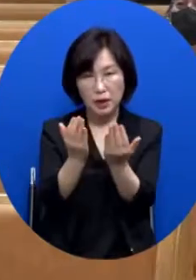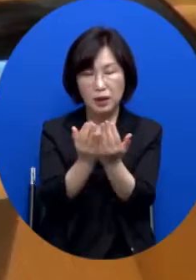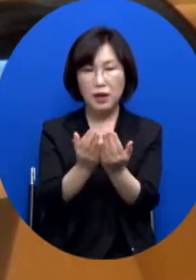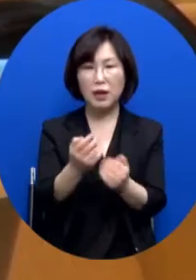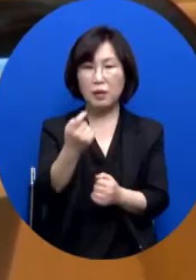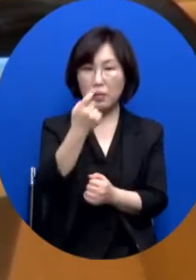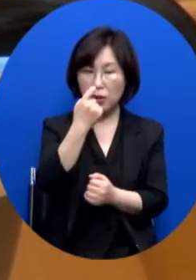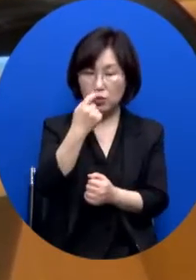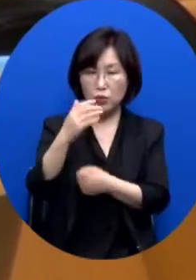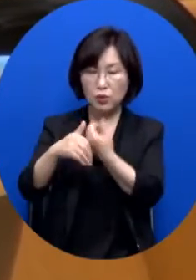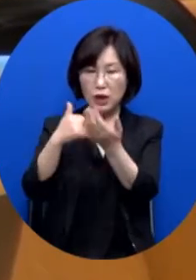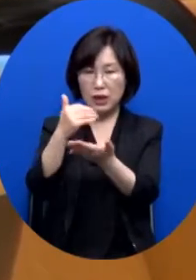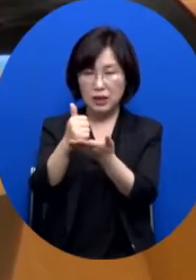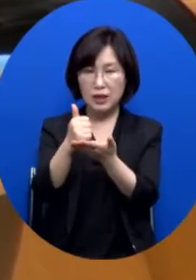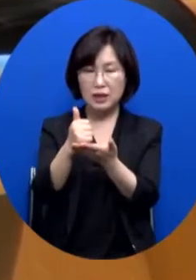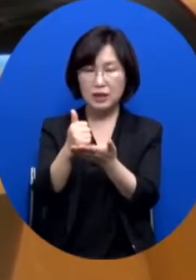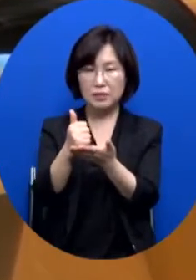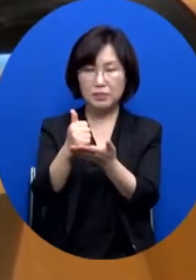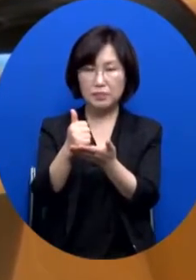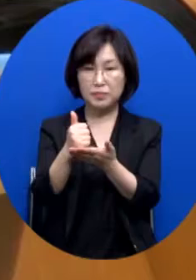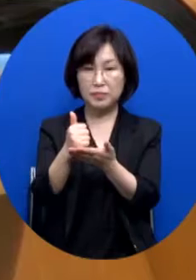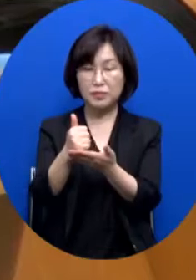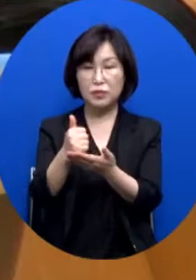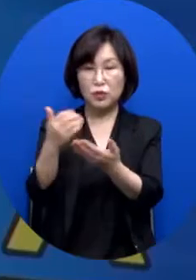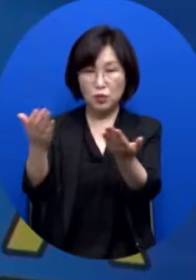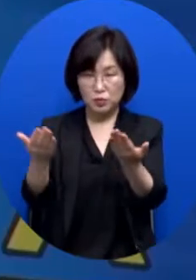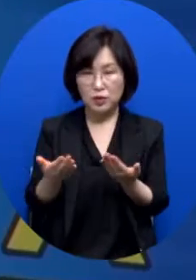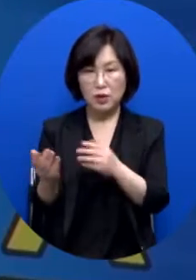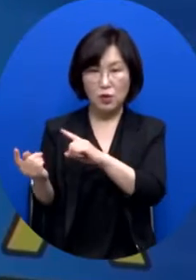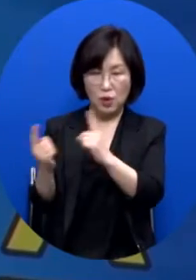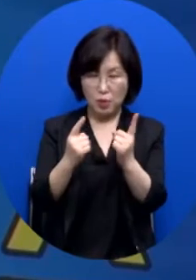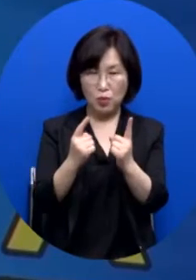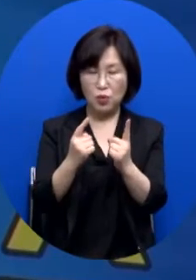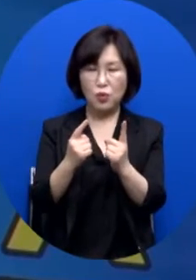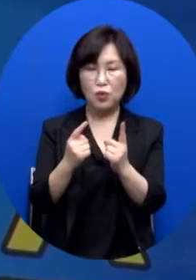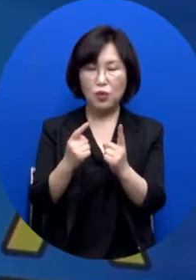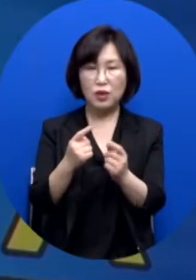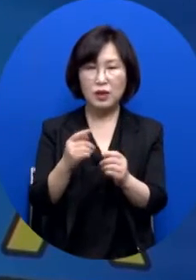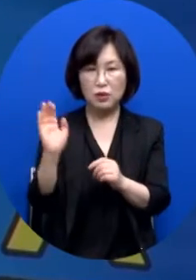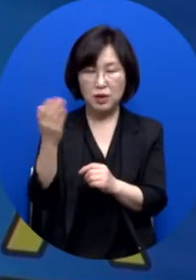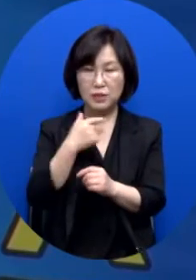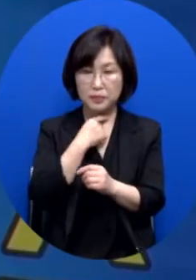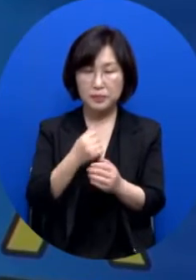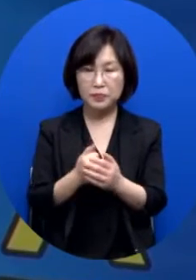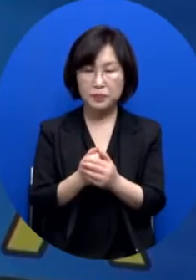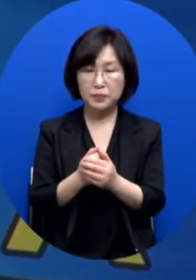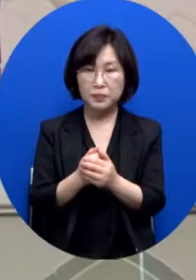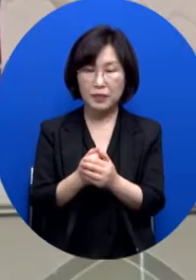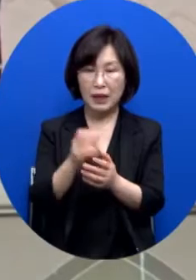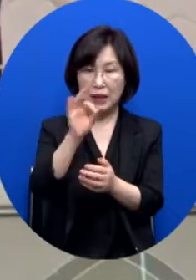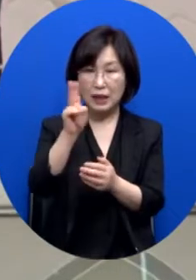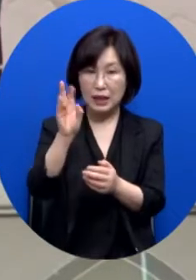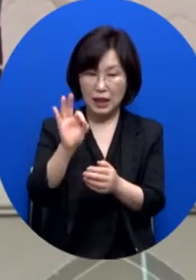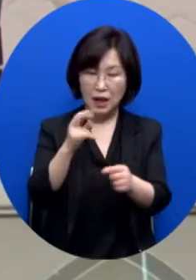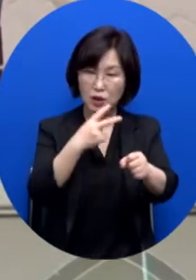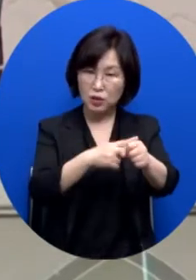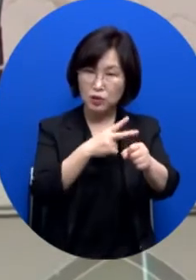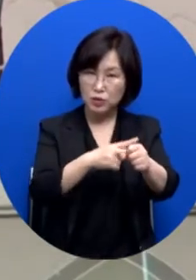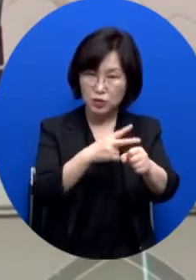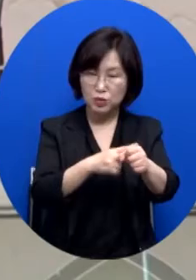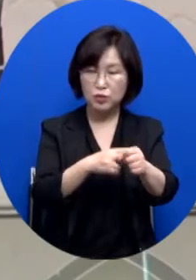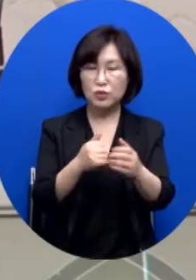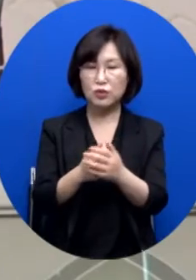하나님의 회 복과 은혜를 경험하는 시간이 될 것이라고 전했습니다 강사로는 감신대 양성 진 교수를 비롯해